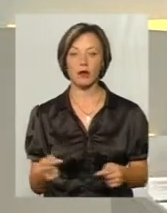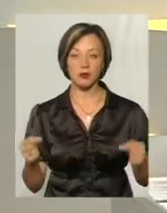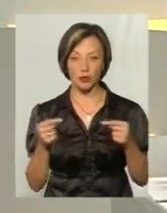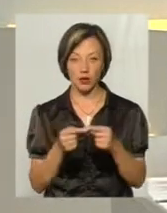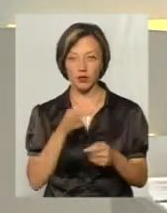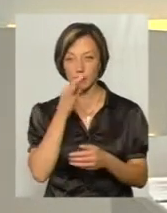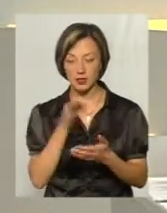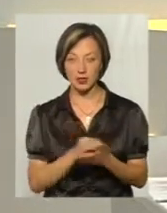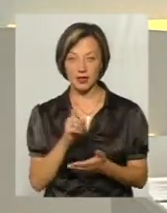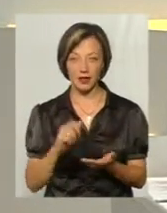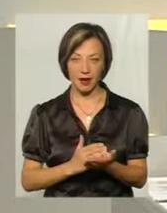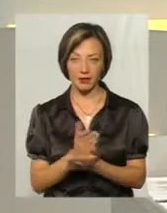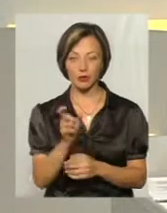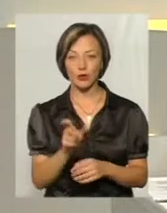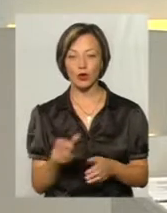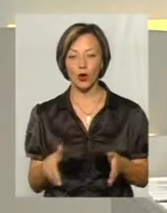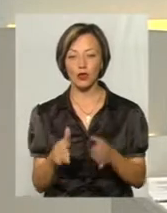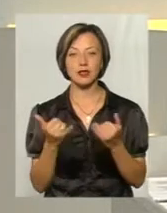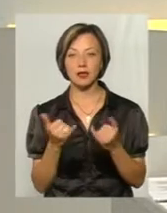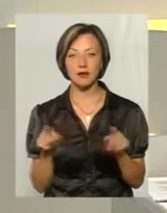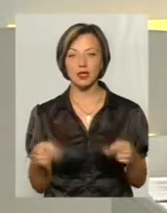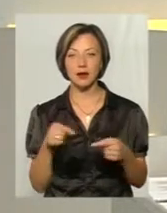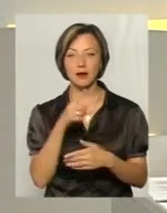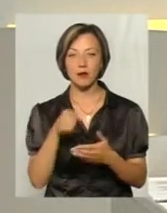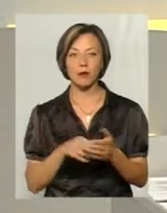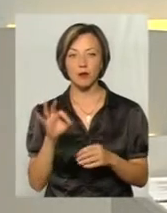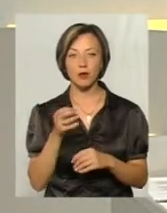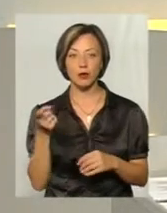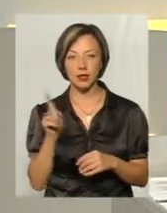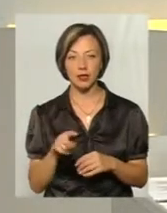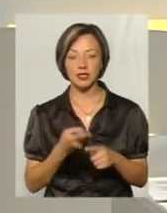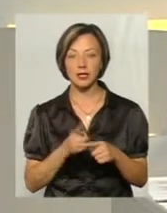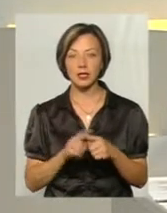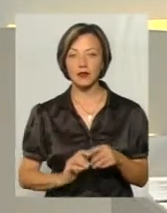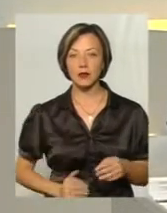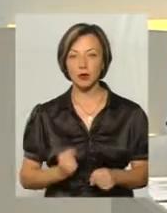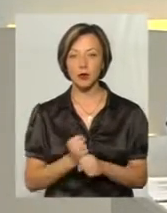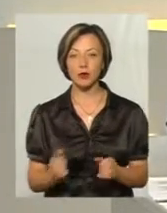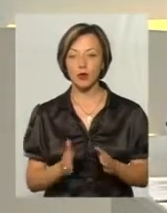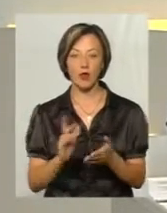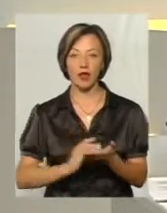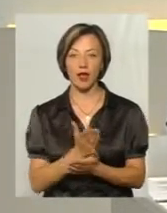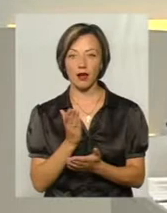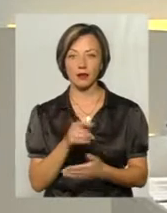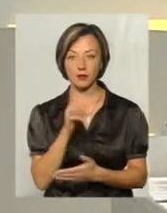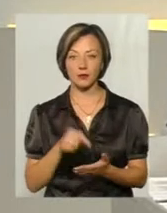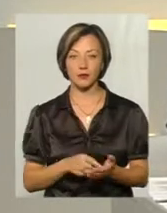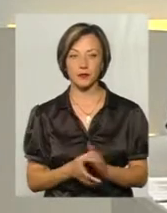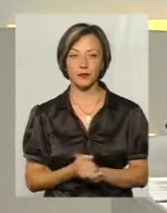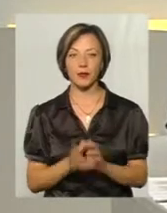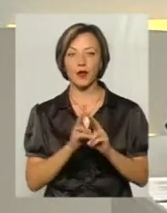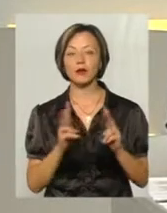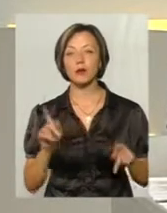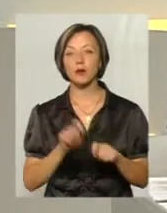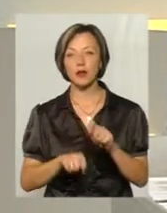безпосередньо відповідає за якість доріг. Чому зараз не піднімається питання про те, що ці фірми роблять дороги неякісно? Ну, хто їх чому перевіряє?